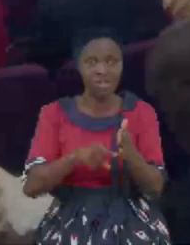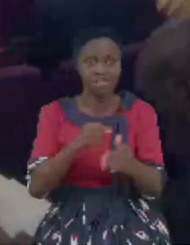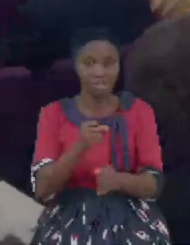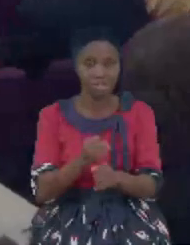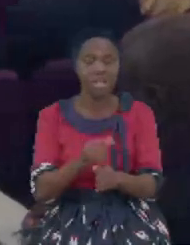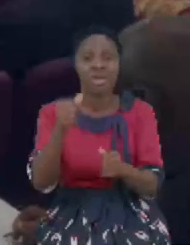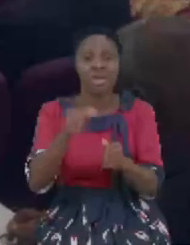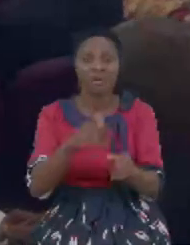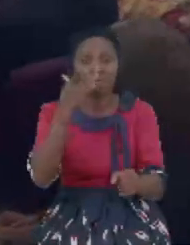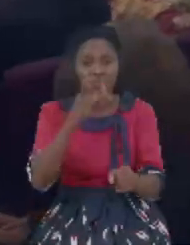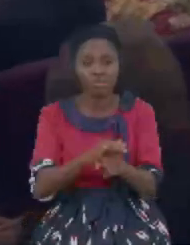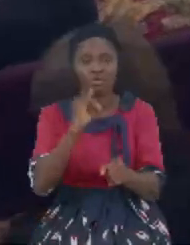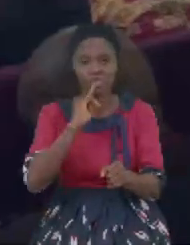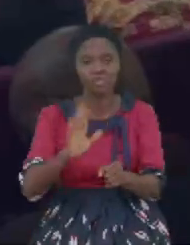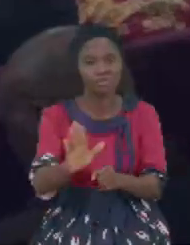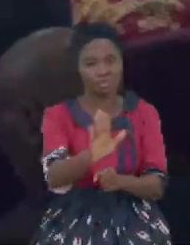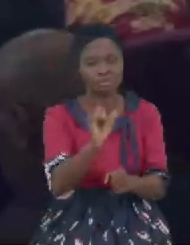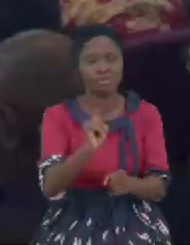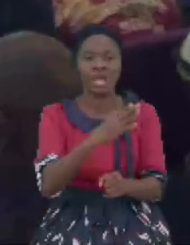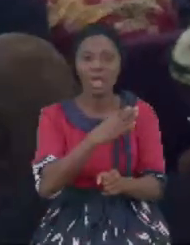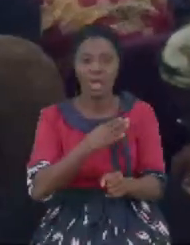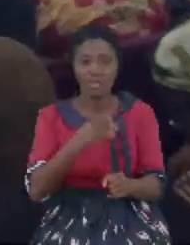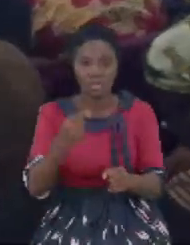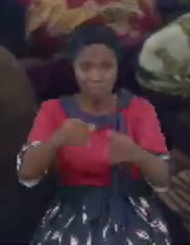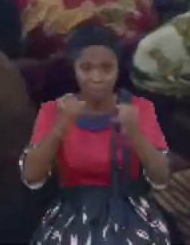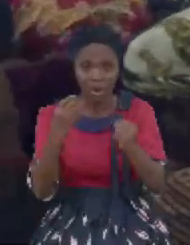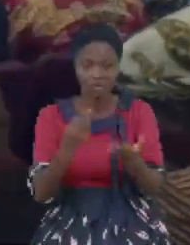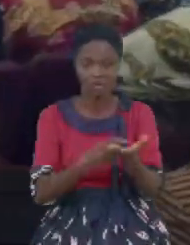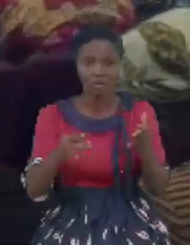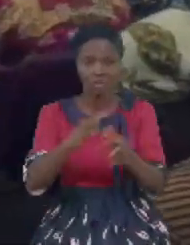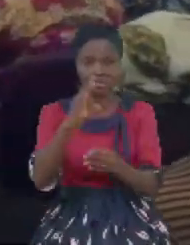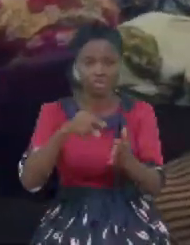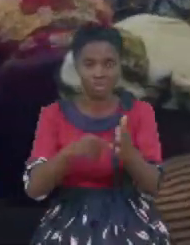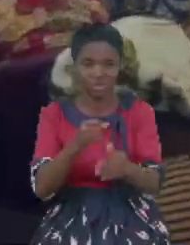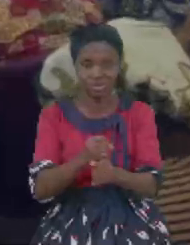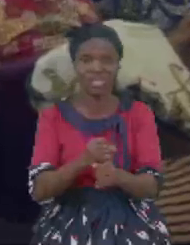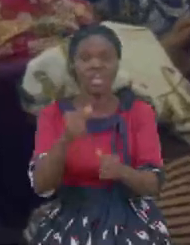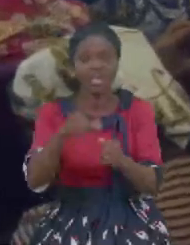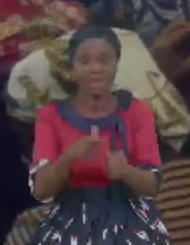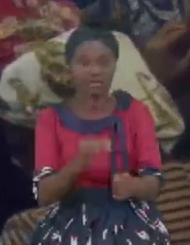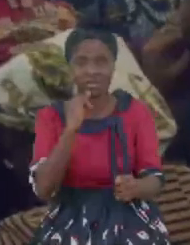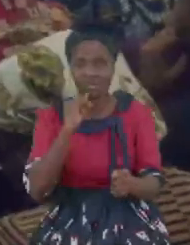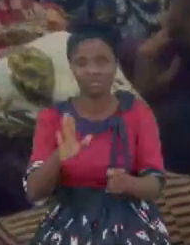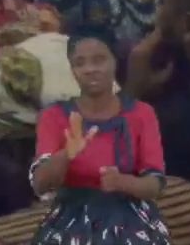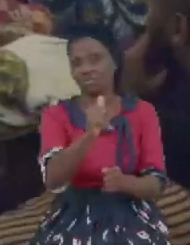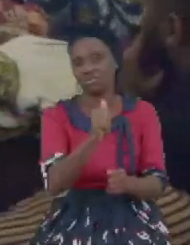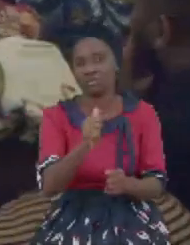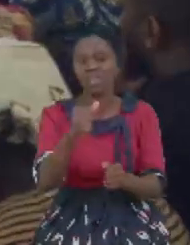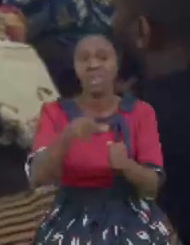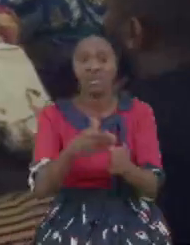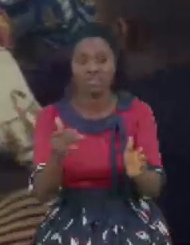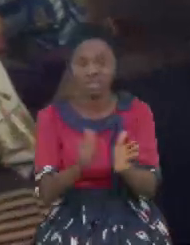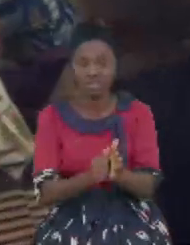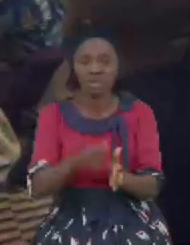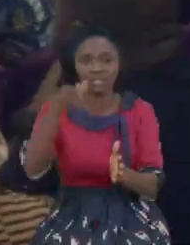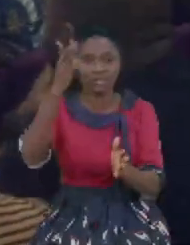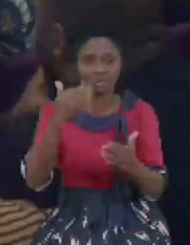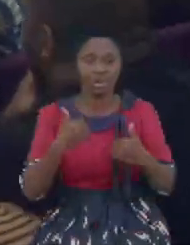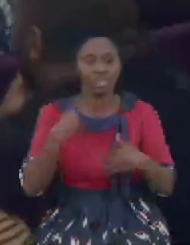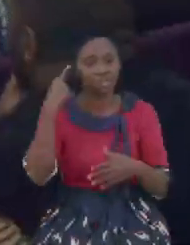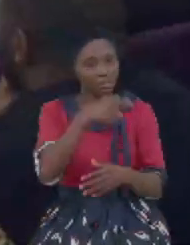à toi. Cette année, toutes promesses sont à toi. La puissance du Saint-Esprit est à toi. Toutes les promesses de Dieu sont à toi. Tu